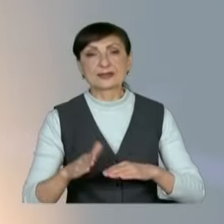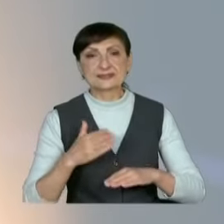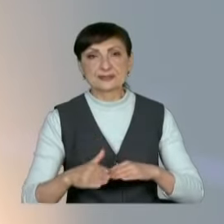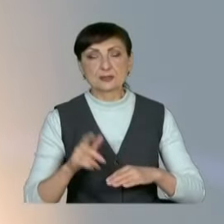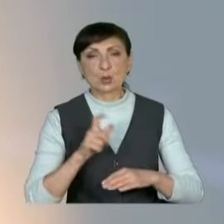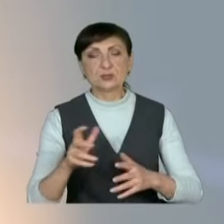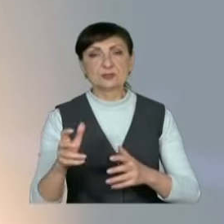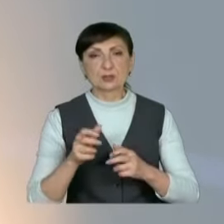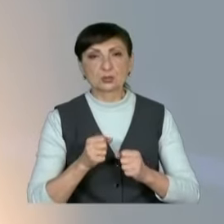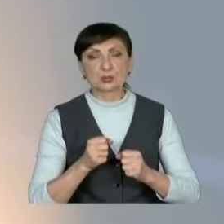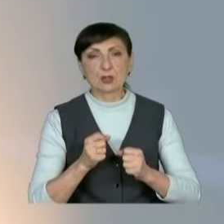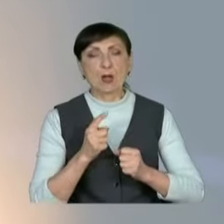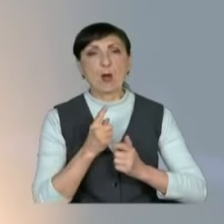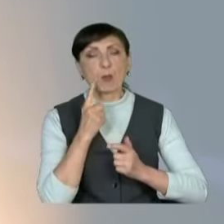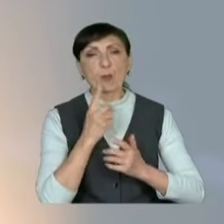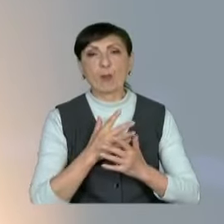берут более